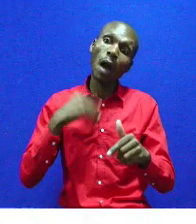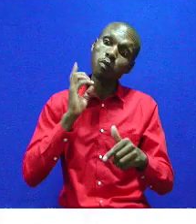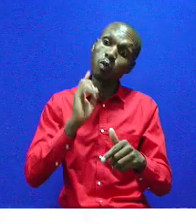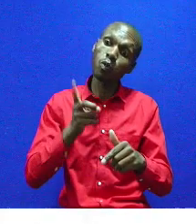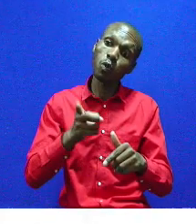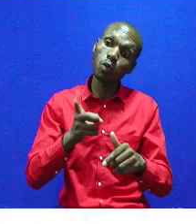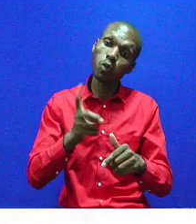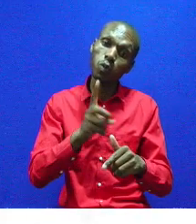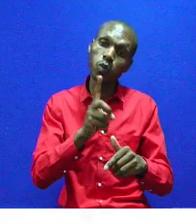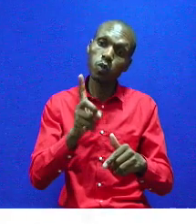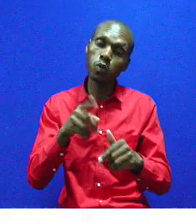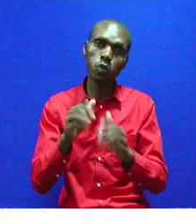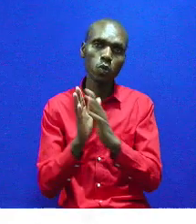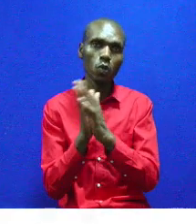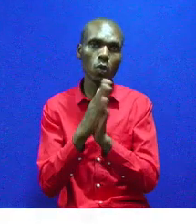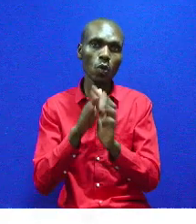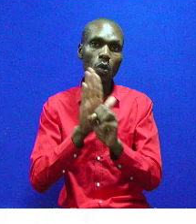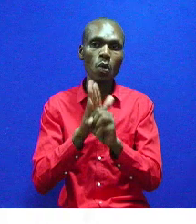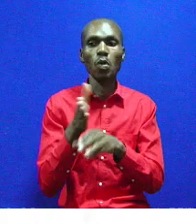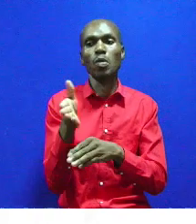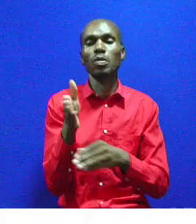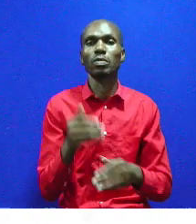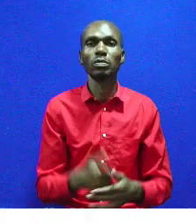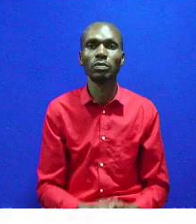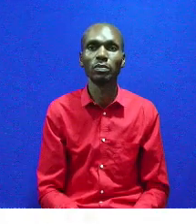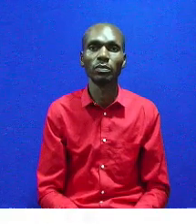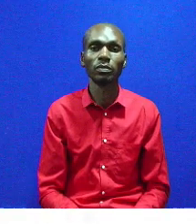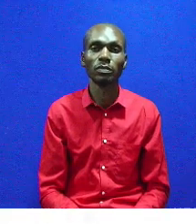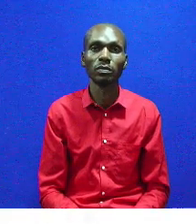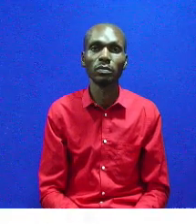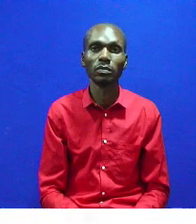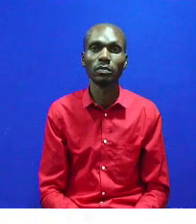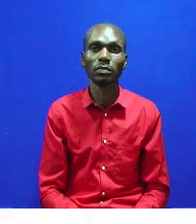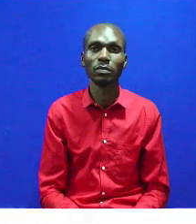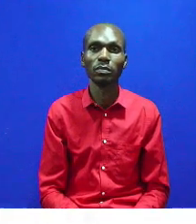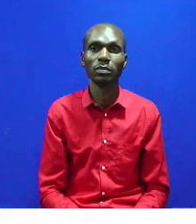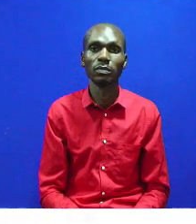kurege tindi amange ni otu wariganiri numurikyo ito dipon asanya.